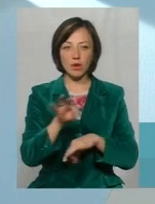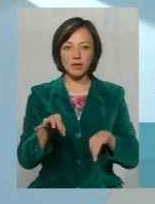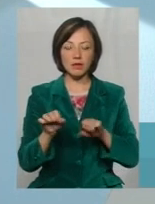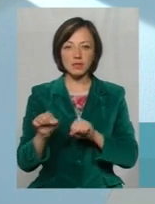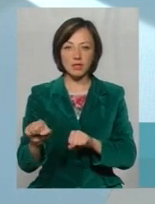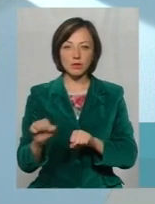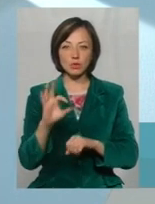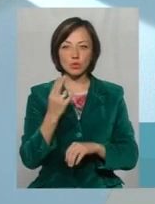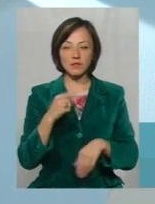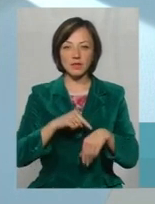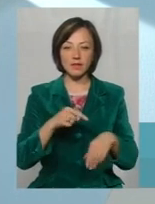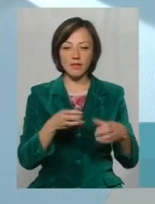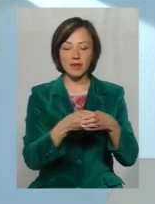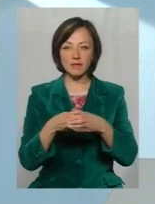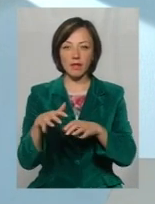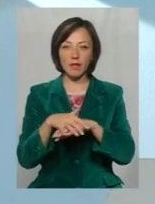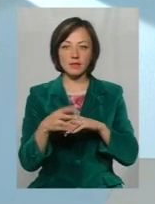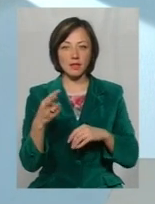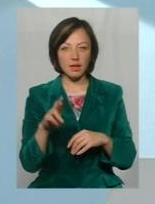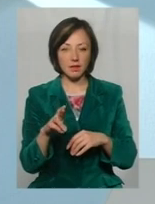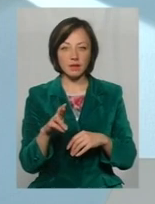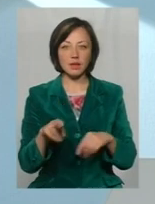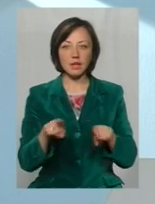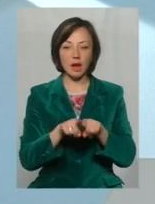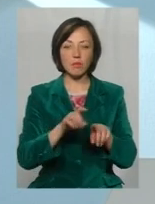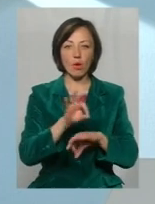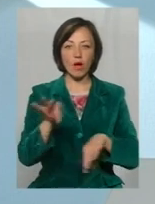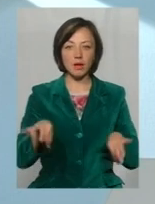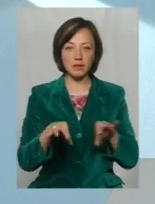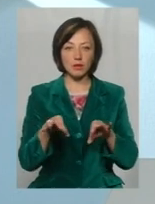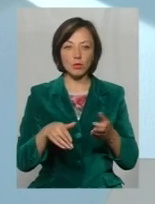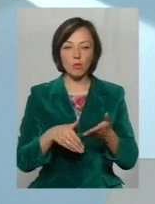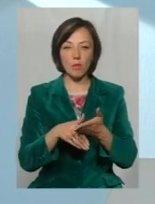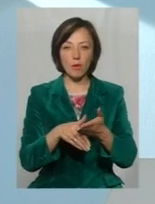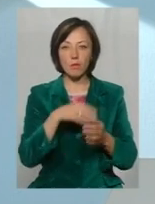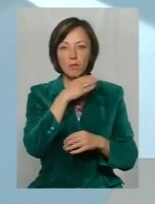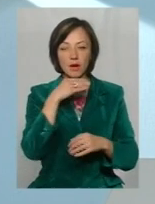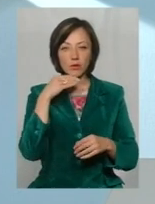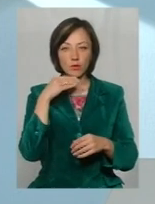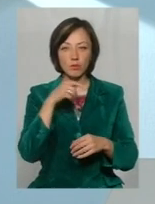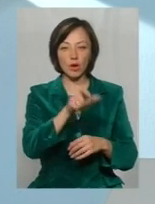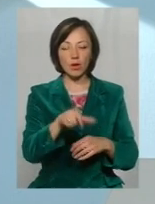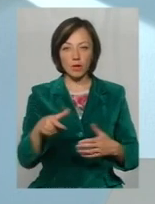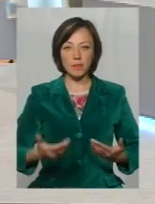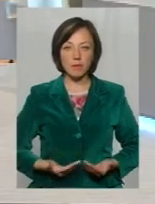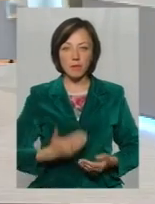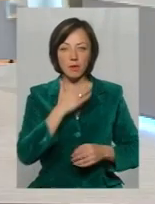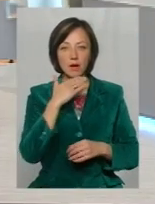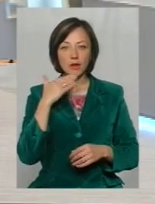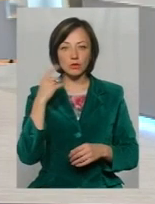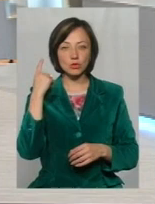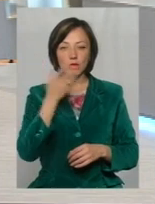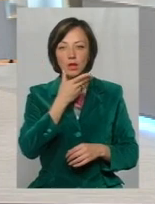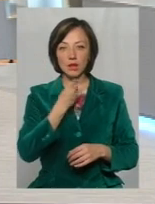захист соціально вразливих верств населення, то такі проекти допомогли багатьом мешканцям. Ми багато чули